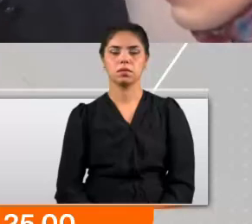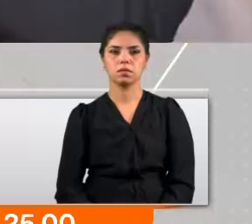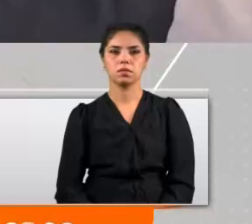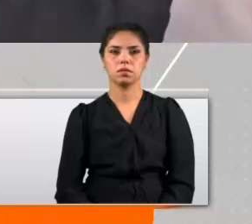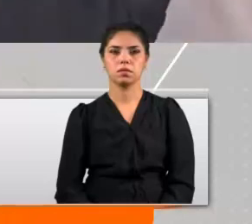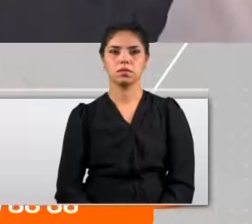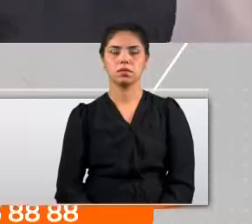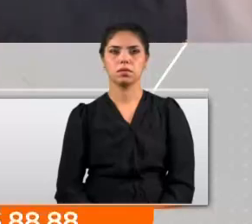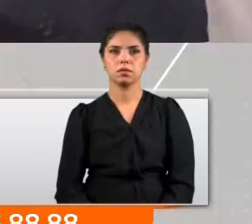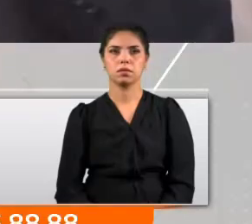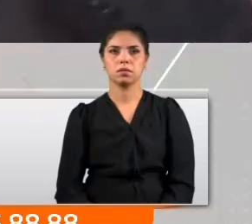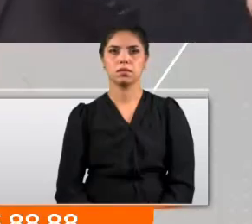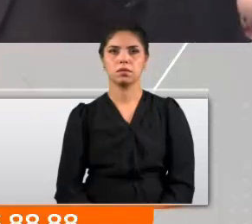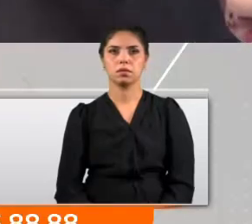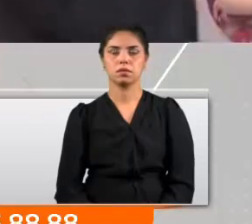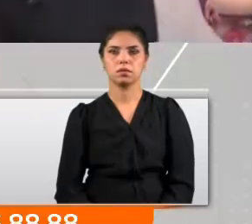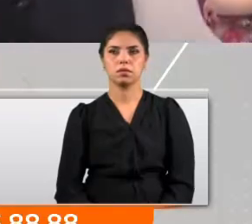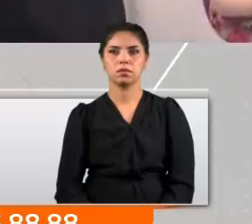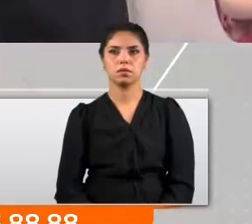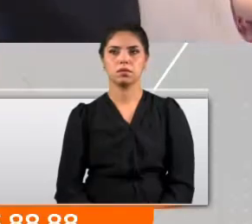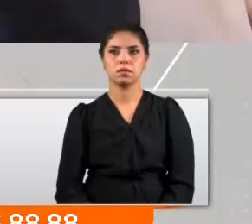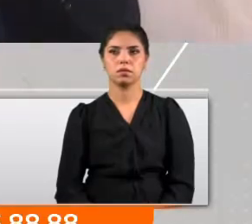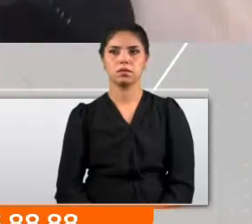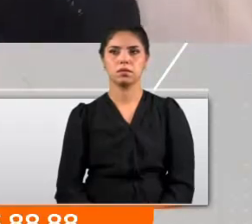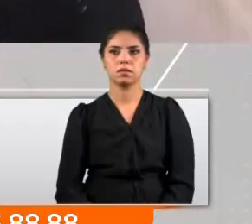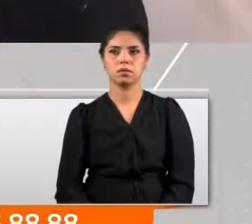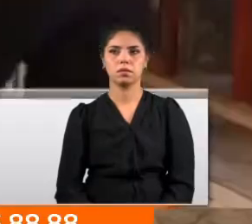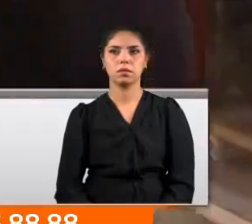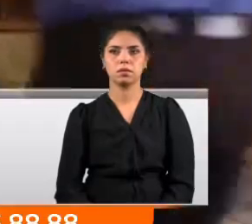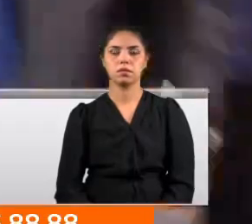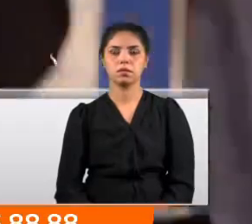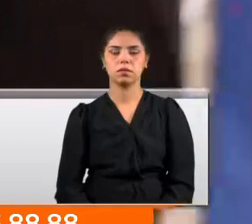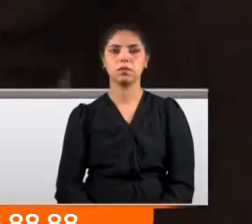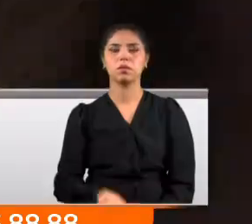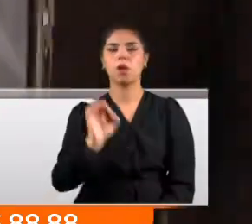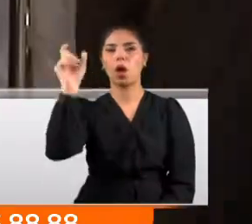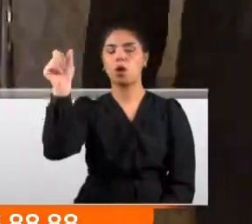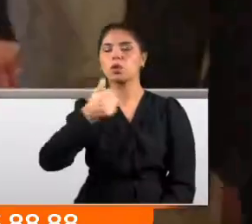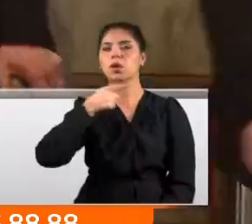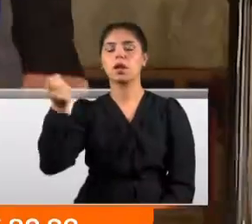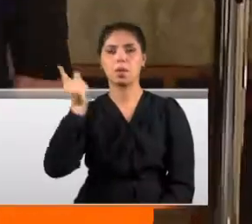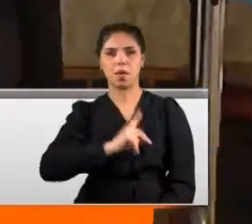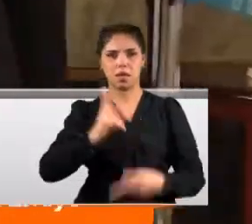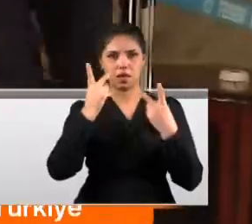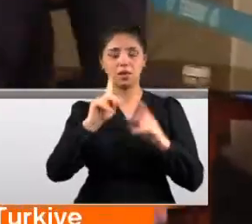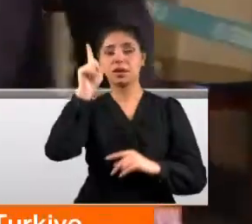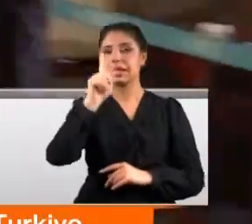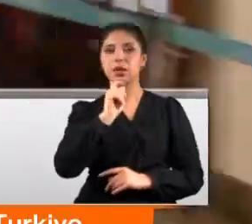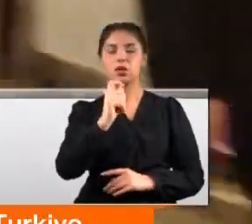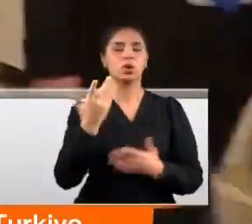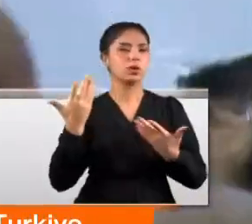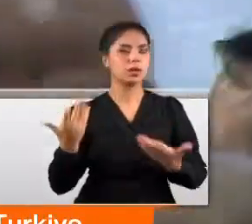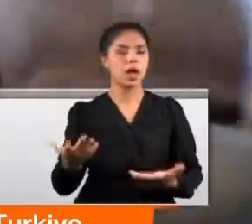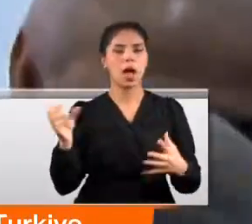önce kilon kaç basıyorsa ona göre müsabaka yaparsın Özel'in adaylığını açıklarken ilk vaatlerinden